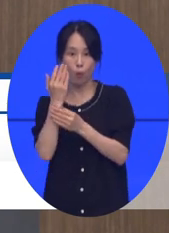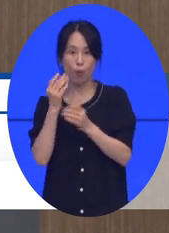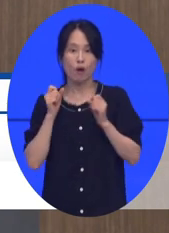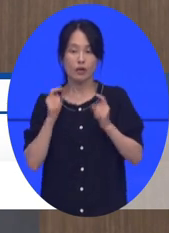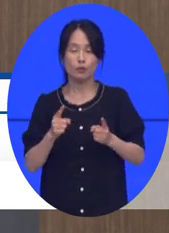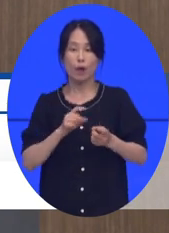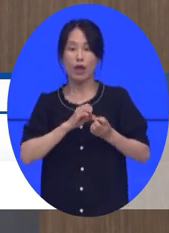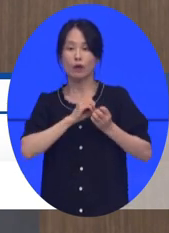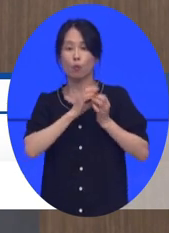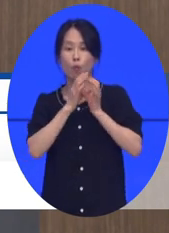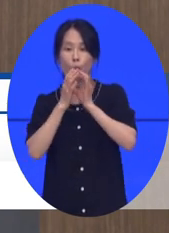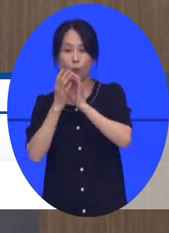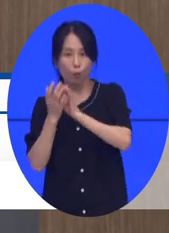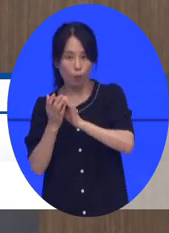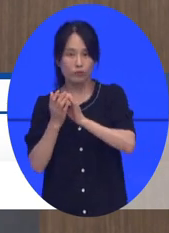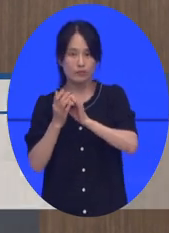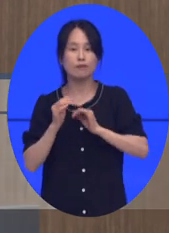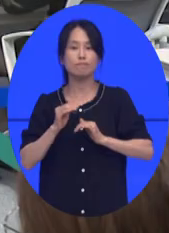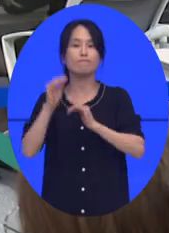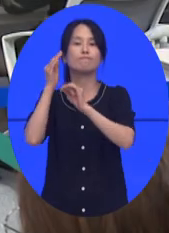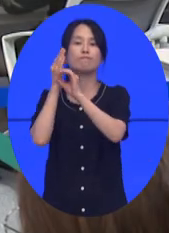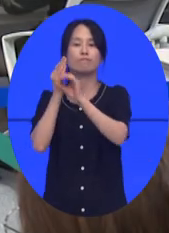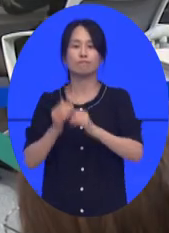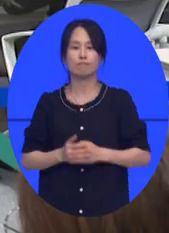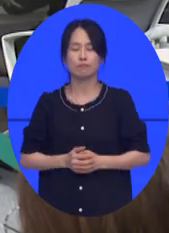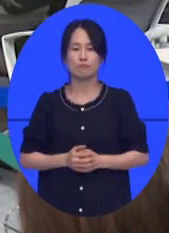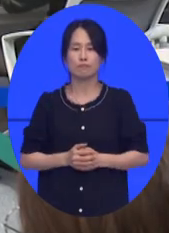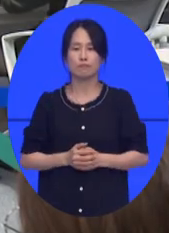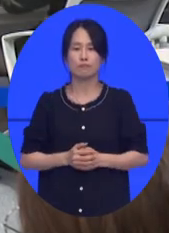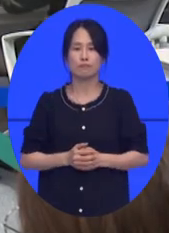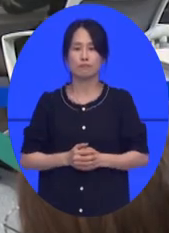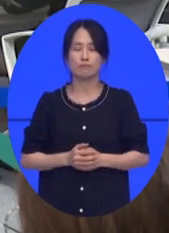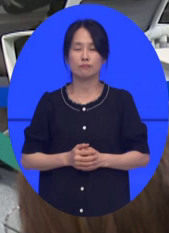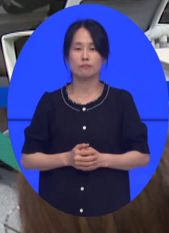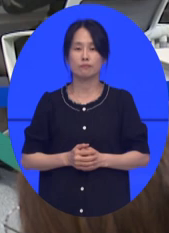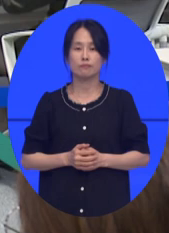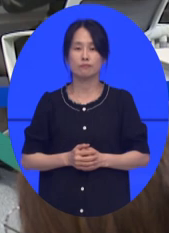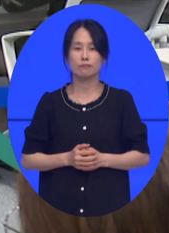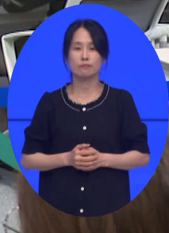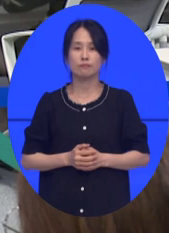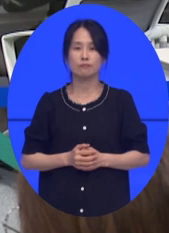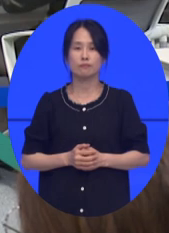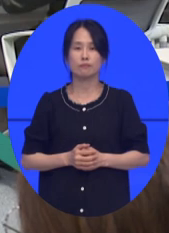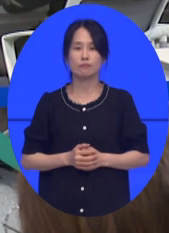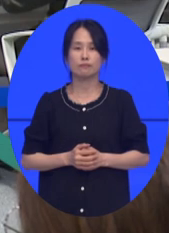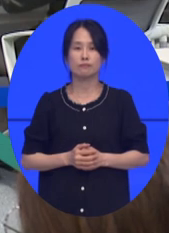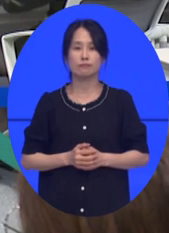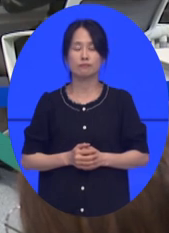기회의 꽃을 피울 차례입니다. 경기 출TV 최창순입니다.